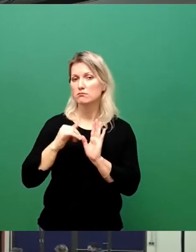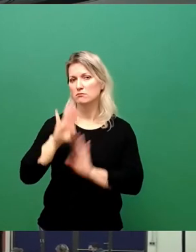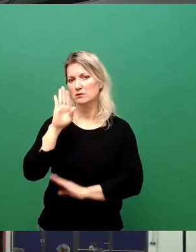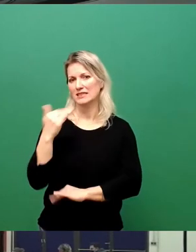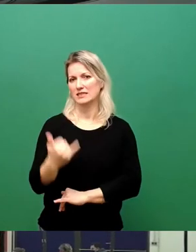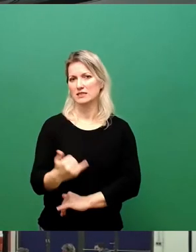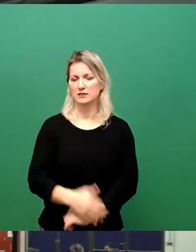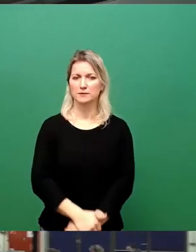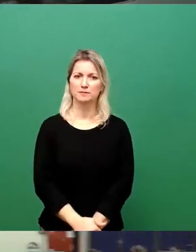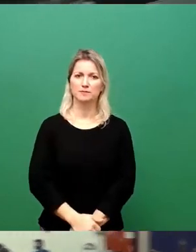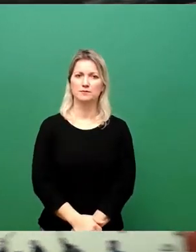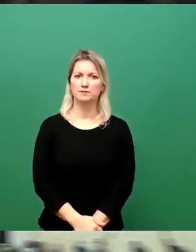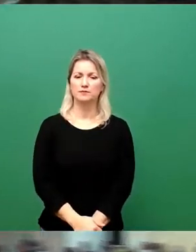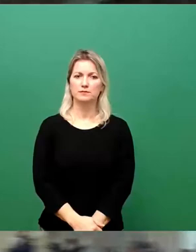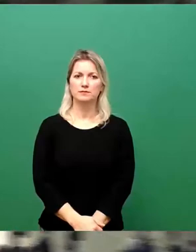Stimmzeichen.